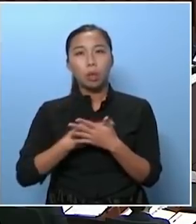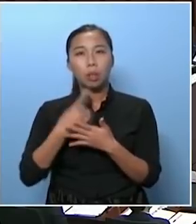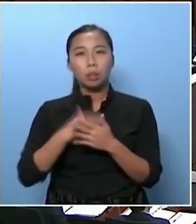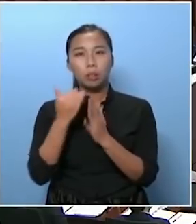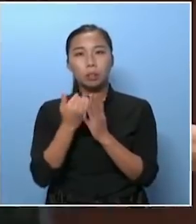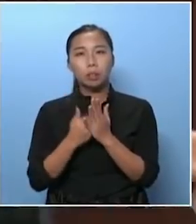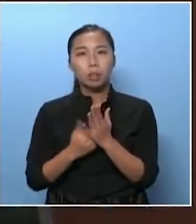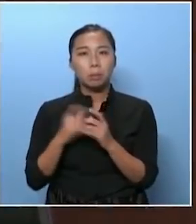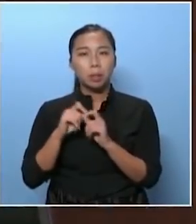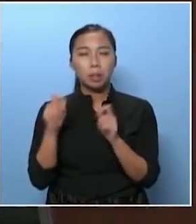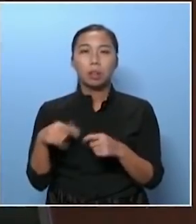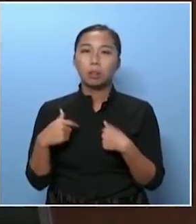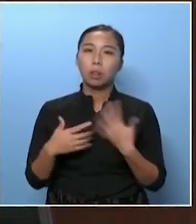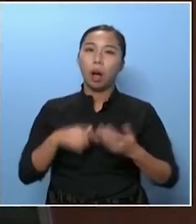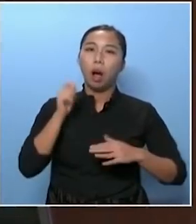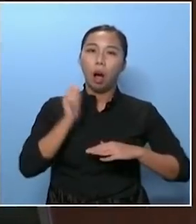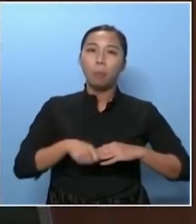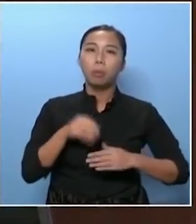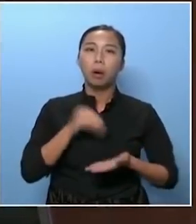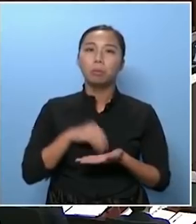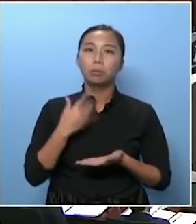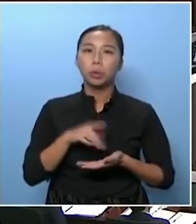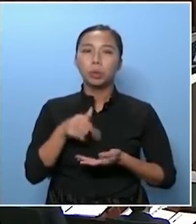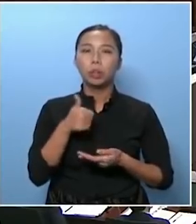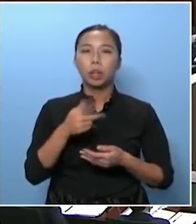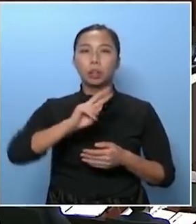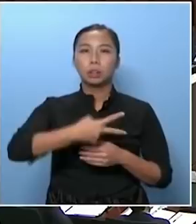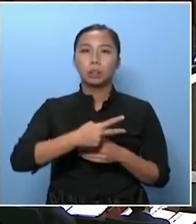我已經裁決咗，而家要傾議程第二項啦。